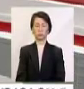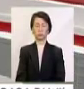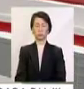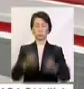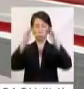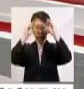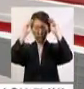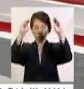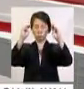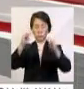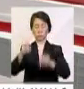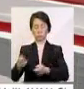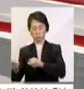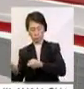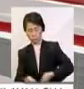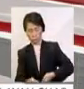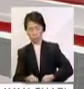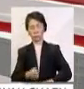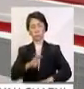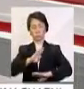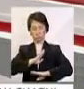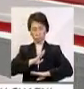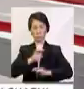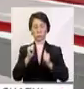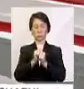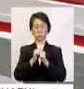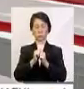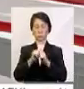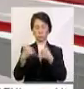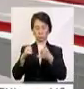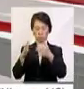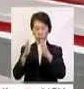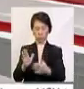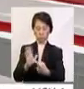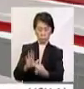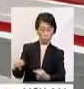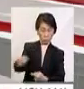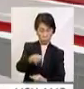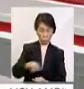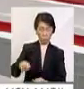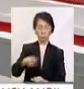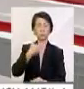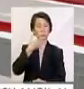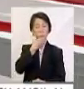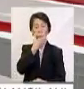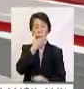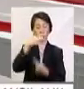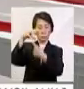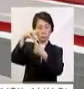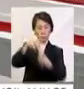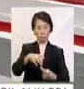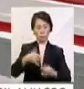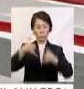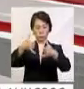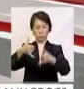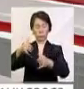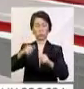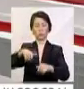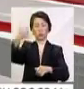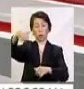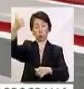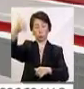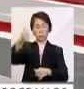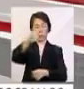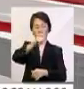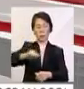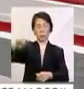Pengurus pasukan hoki negara Stephen Van Huisen berpuas hati dengan persembahan yang ditunjukkan pemain muda negara di kejohanan trofi juara-juara Asia.